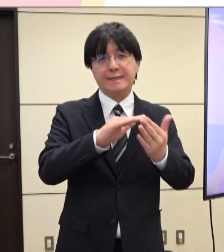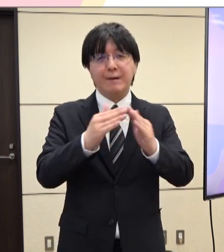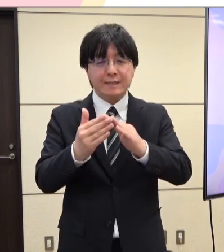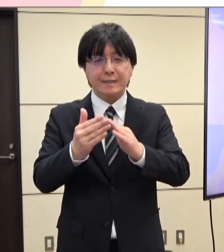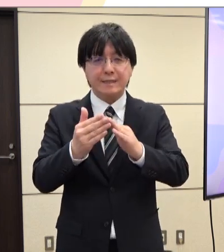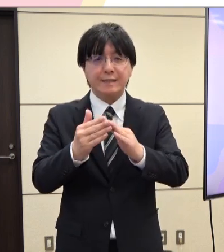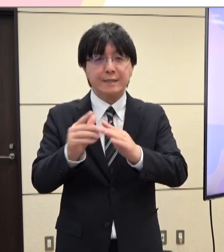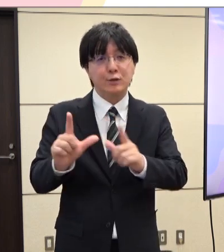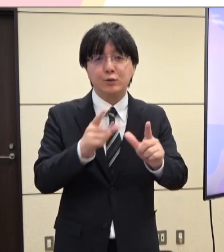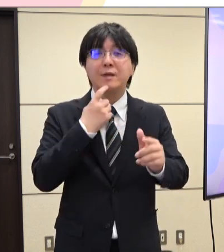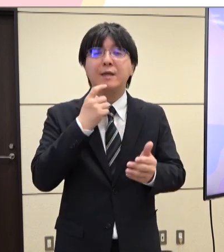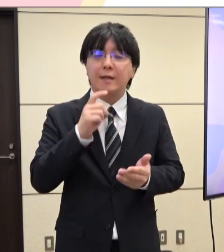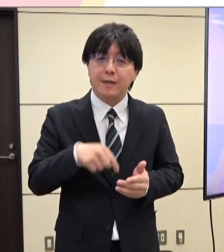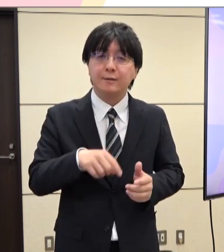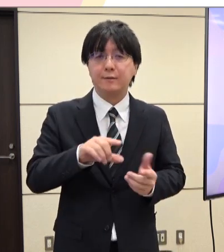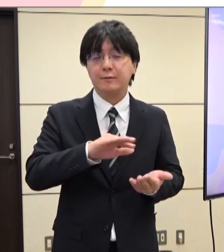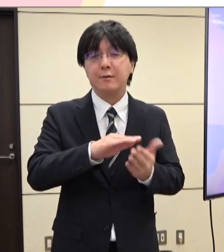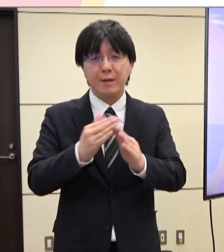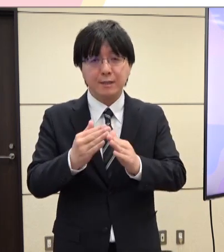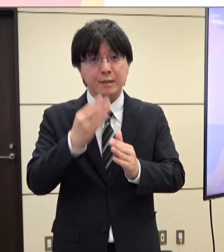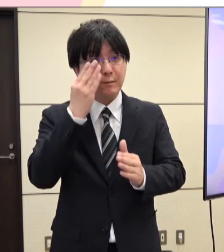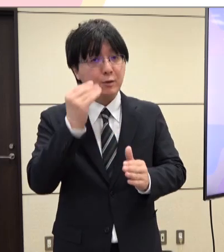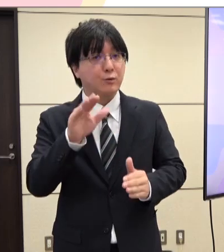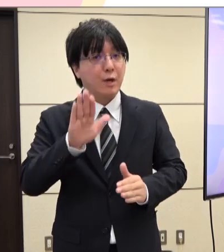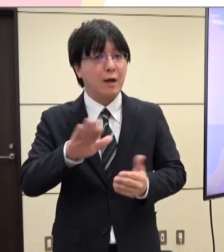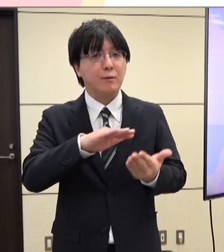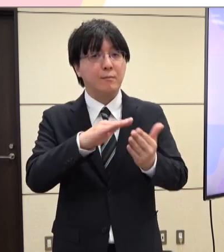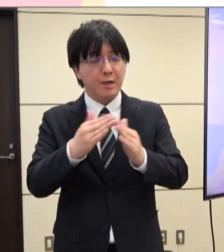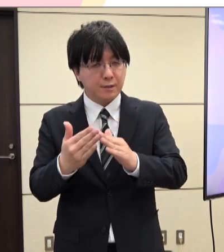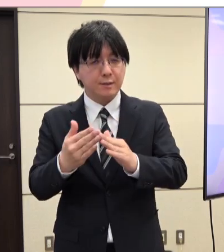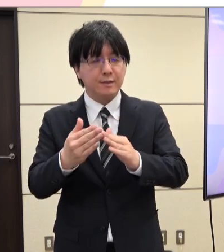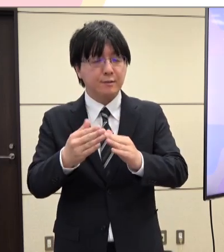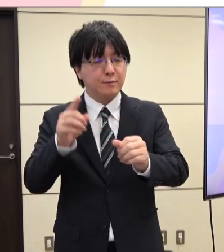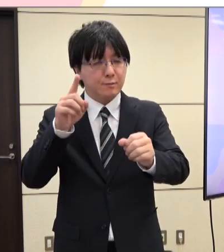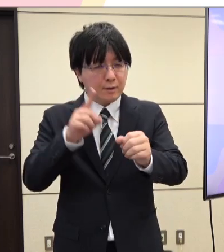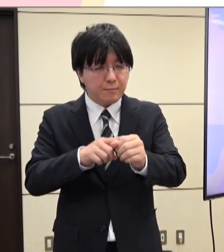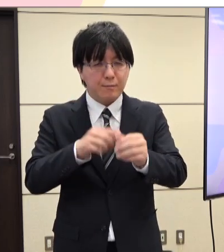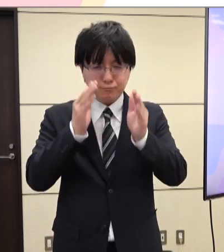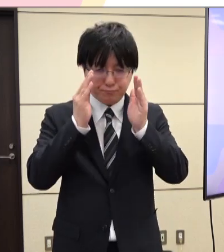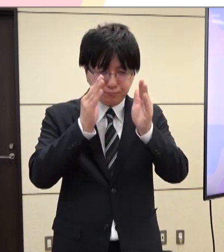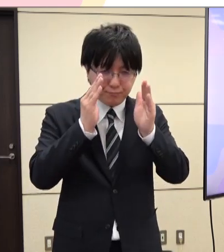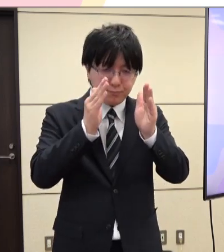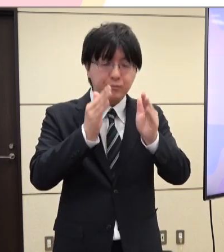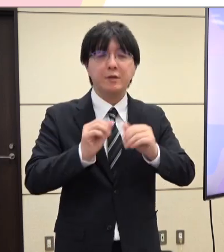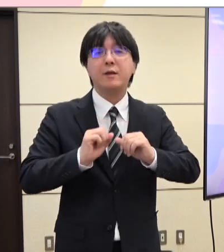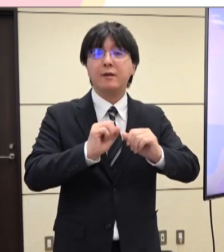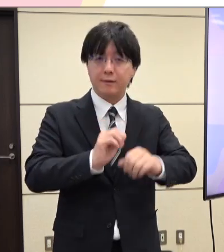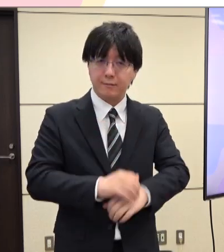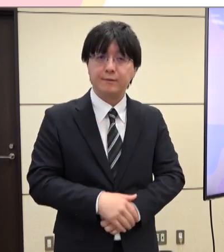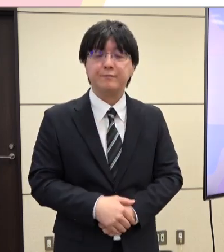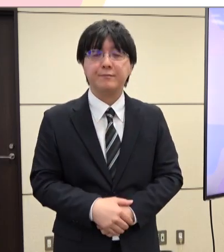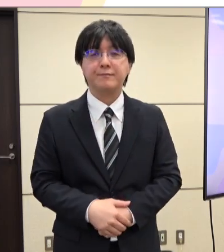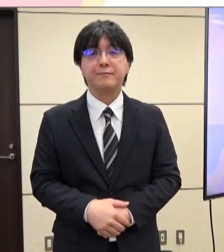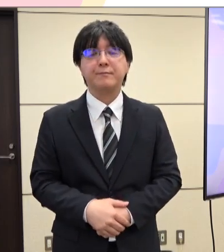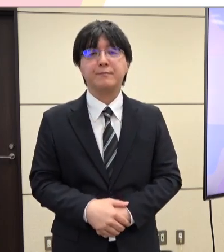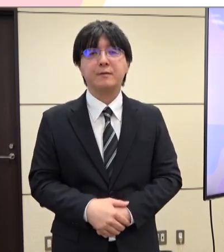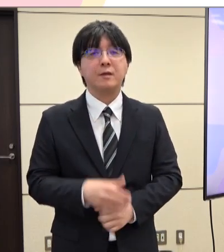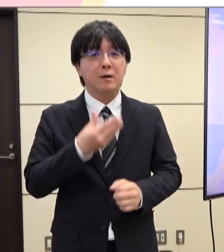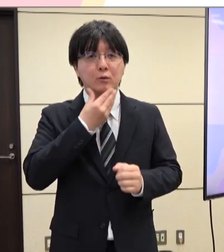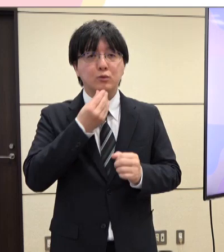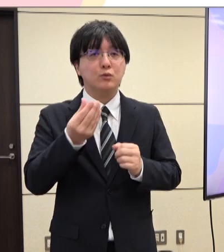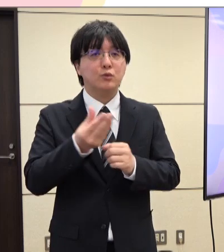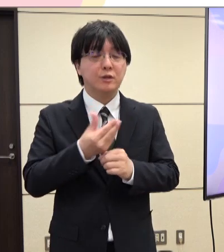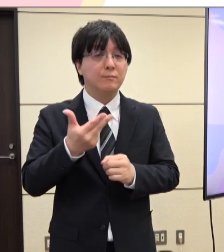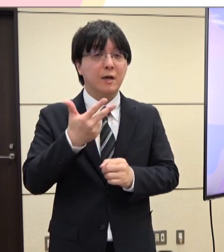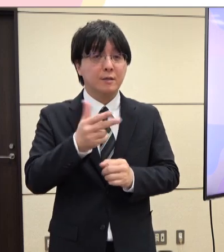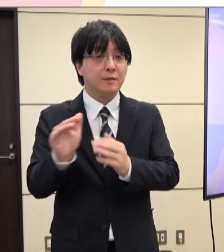ね。その点では魅力ある町にするというのを我々としては今一生懸命やっています。やっぱりあとはその福島に移